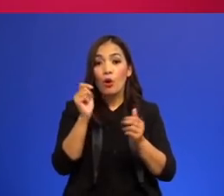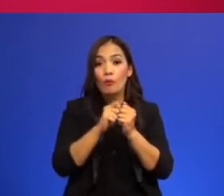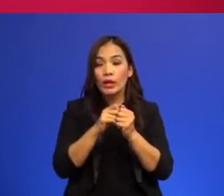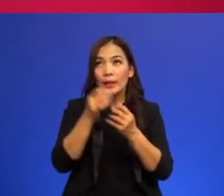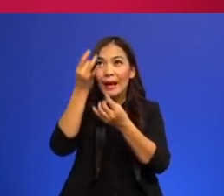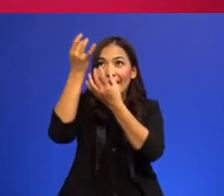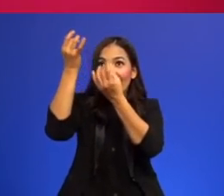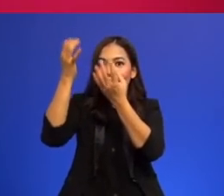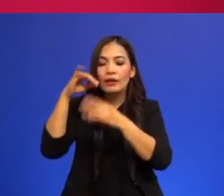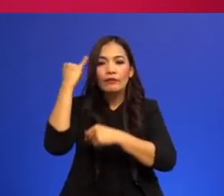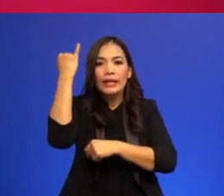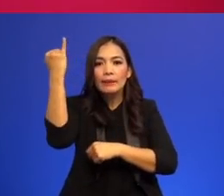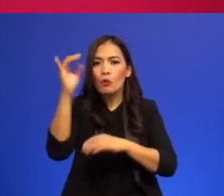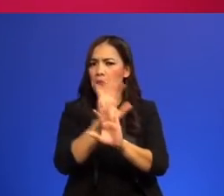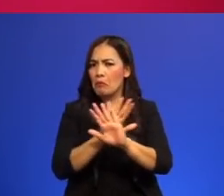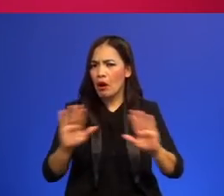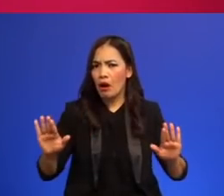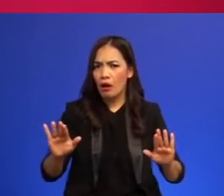mengimplementasikan ilmunya.